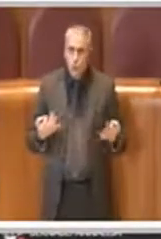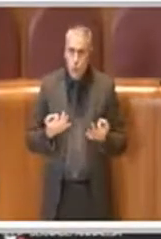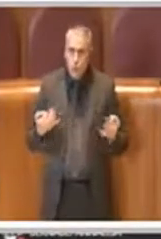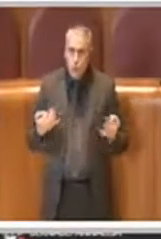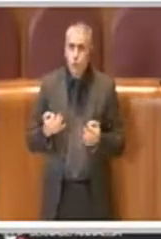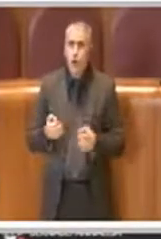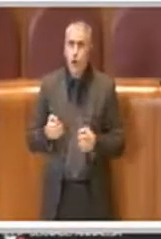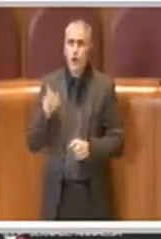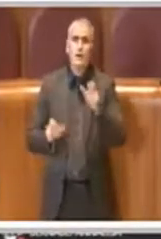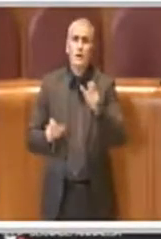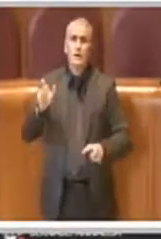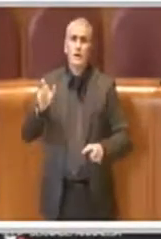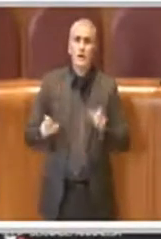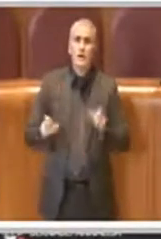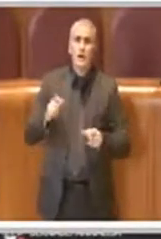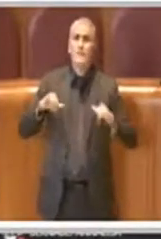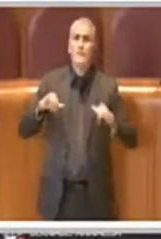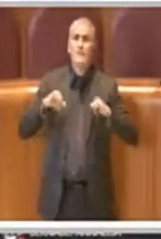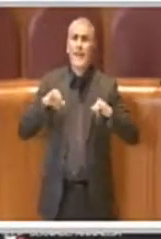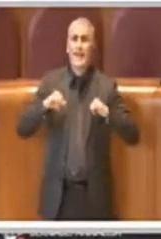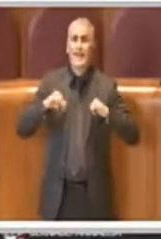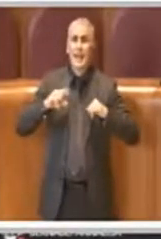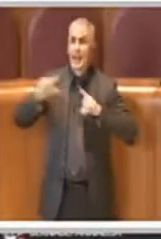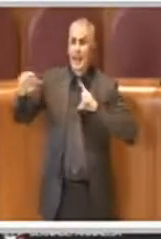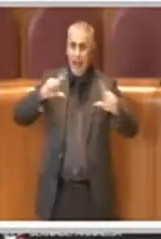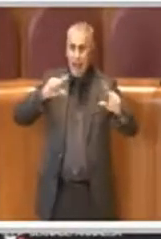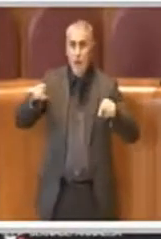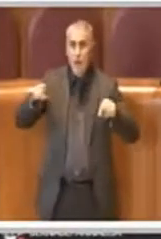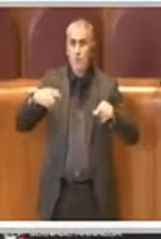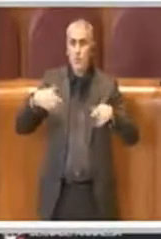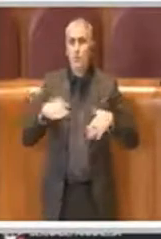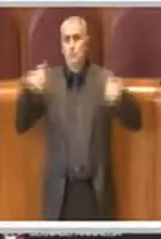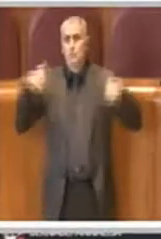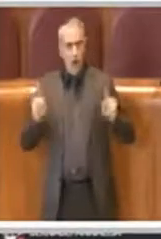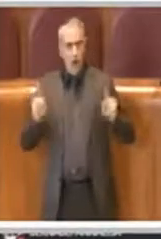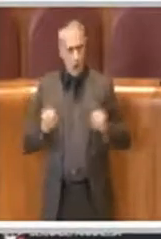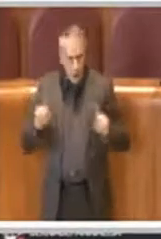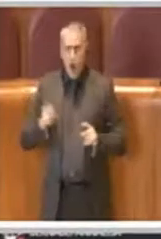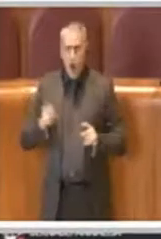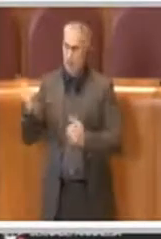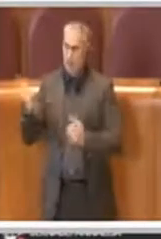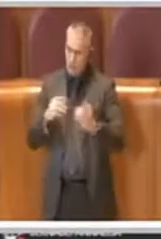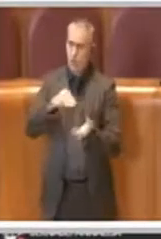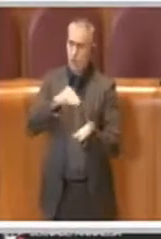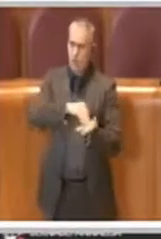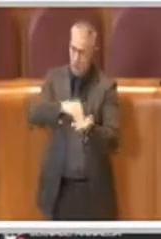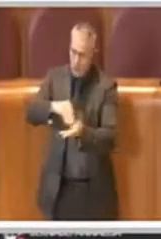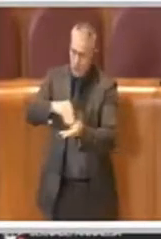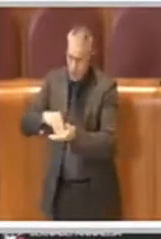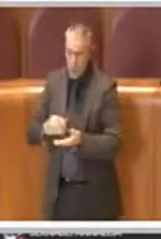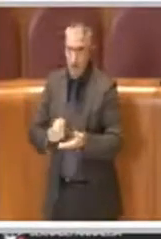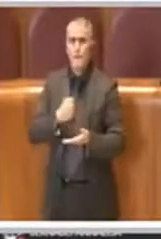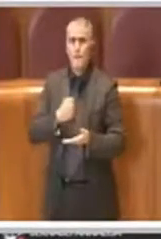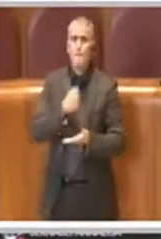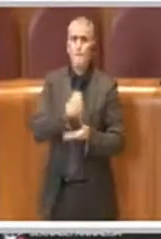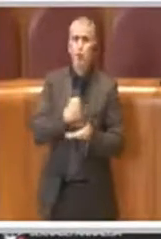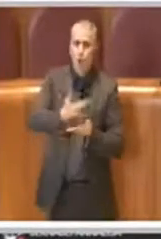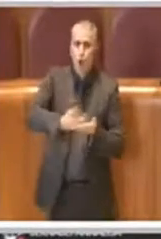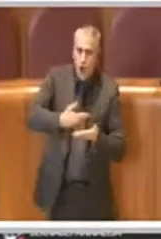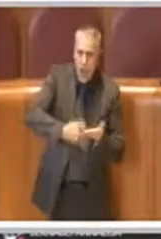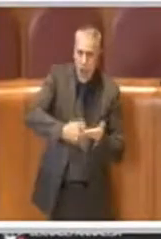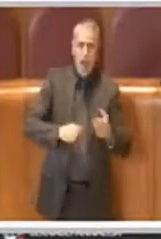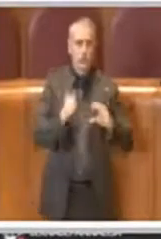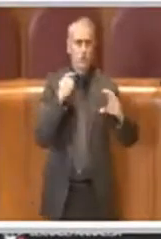in ferie che comunque non si è sottratto e abbiamo raccolto il materiale, spedito le delibere ai consiglieri, predisposto e protocollato le convocazioni di